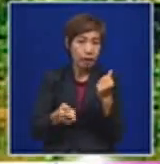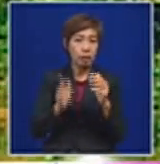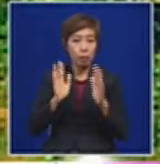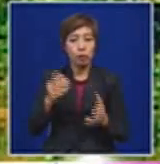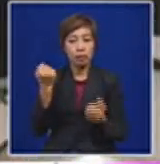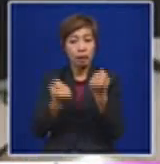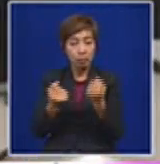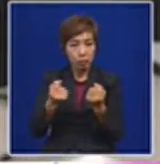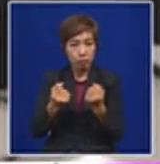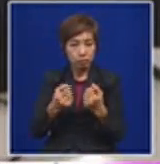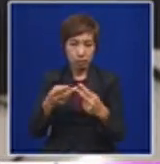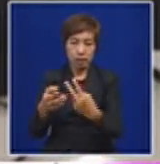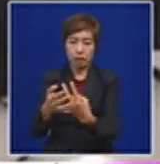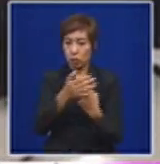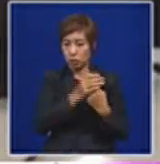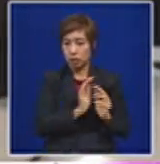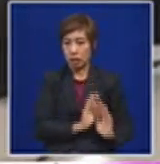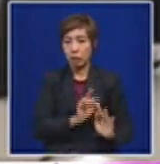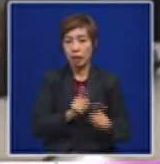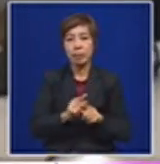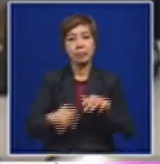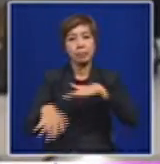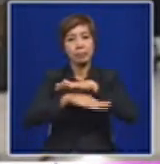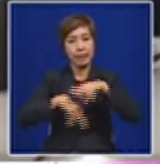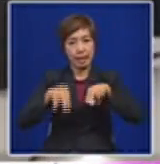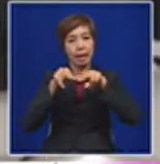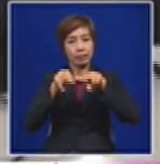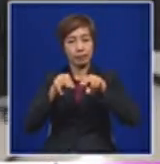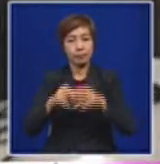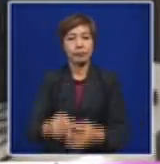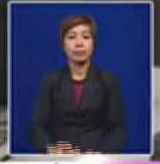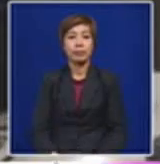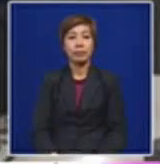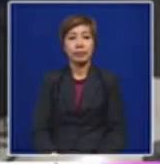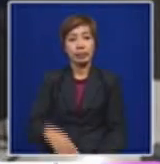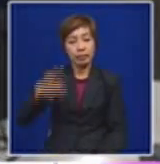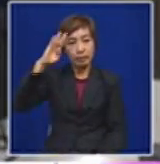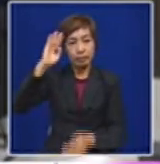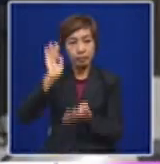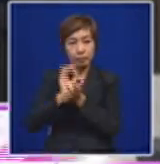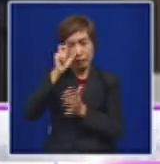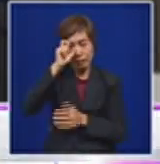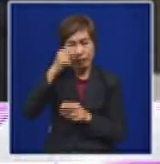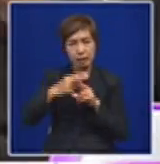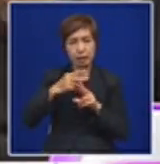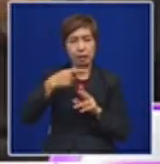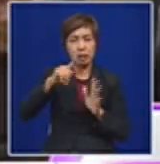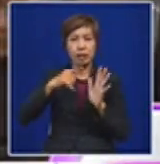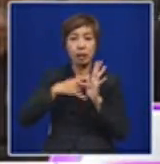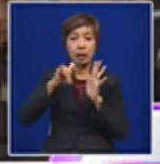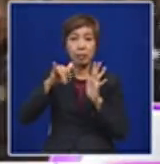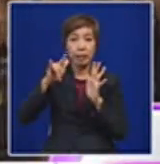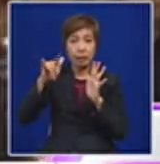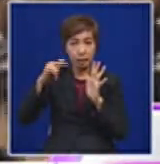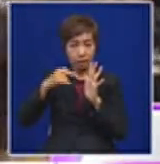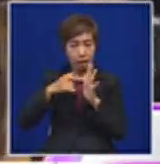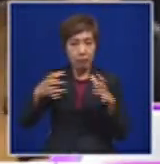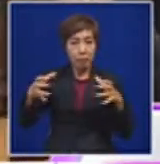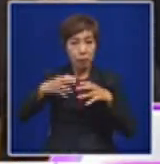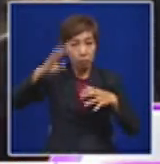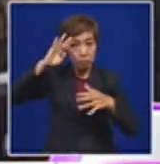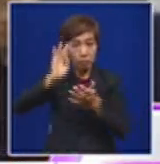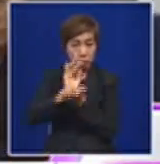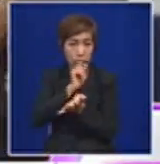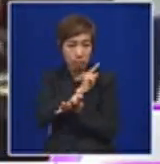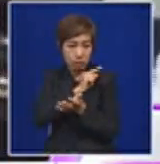ค่ะพลตำรวจเอกปัญญามาเม่นที่ปรึกษาสัญญาบัตร10ในฐานะหัวหน้าคณะทำงานชุดสืบสวนคลี่คลาย